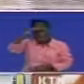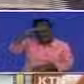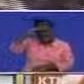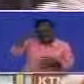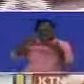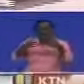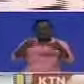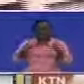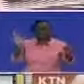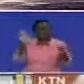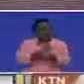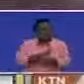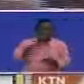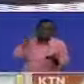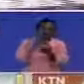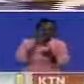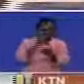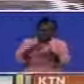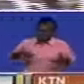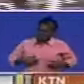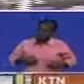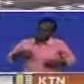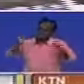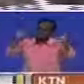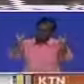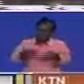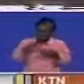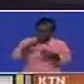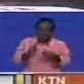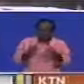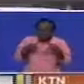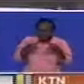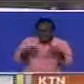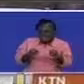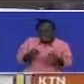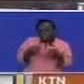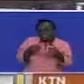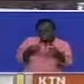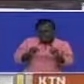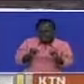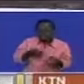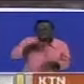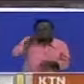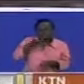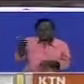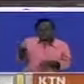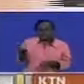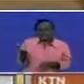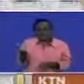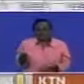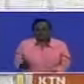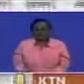wazi. Ikiwa kweli vijana kama hawa hawawezi kuingia mtegoni mwa vishawishi vinavyoendelea hapa,